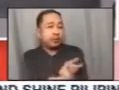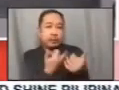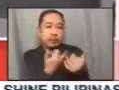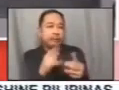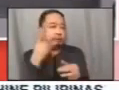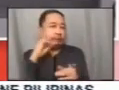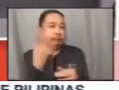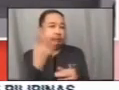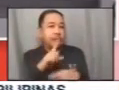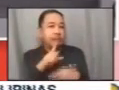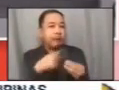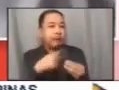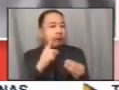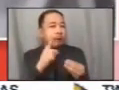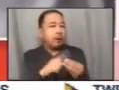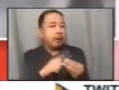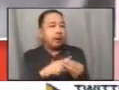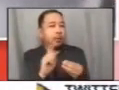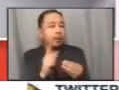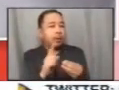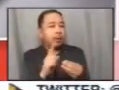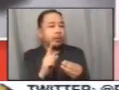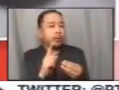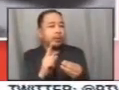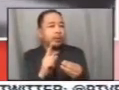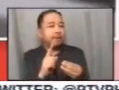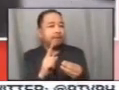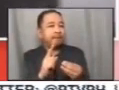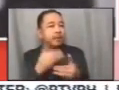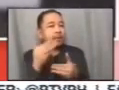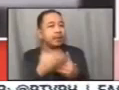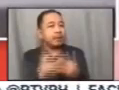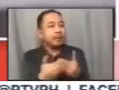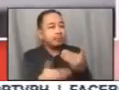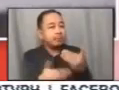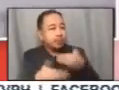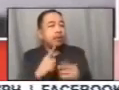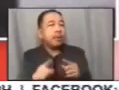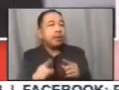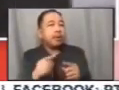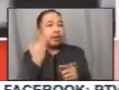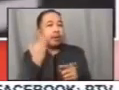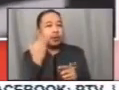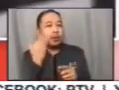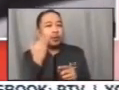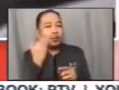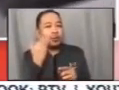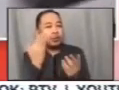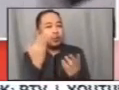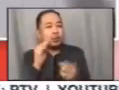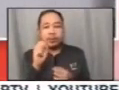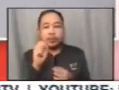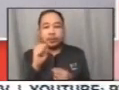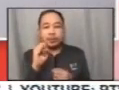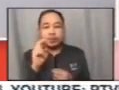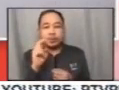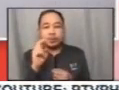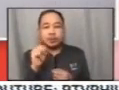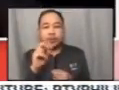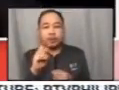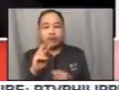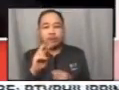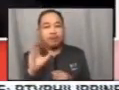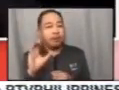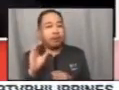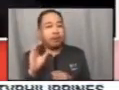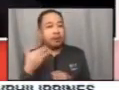wala namang perfect vaccines, so, na hindi magkakaroon ng adverse effects, no? Meron talagang mga